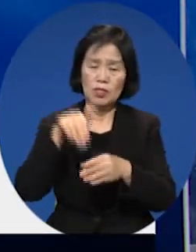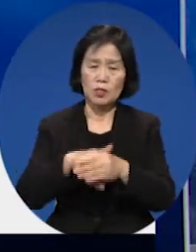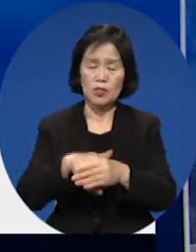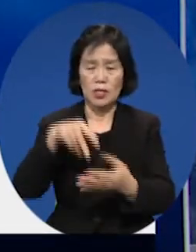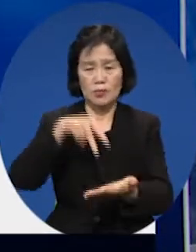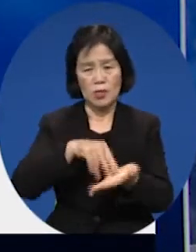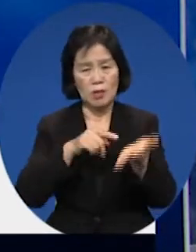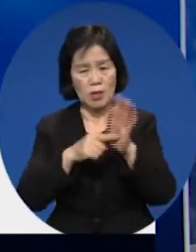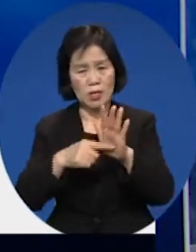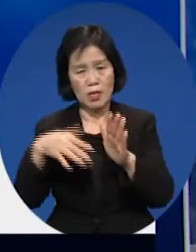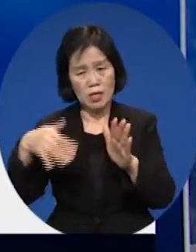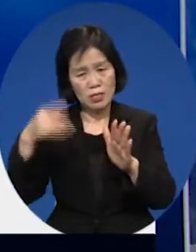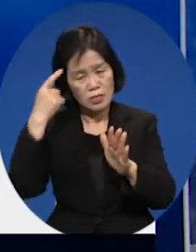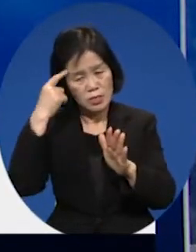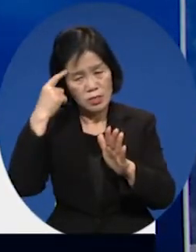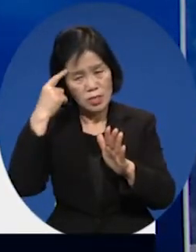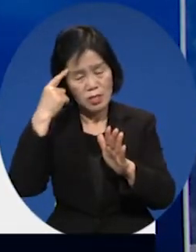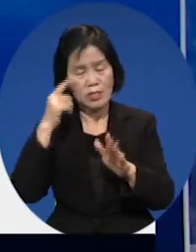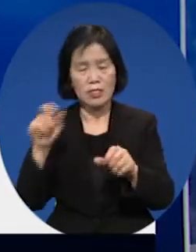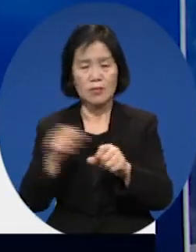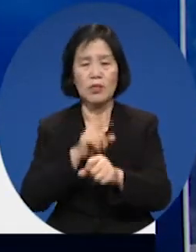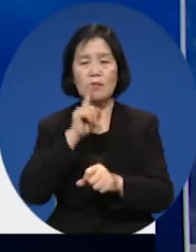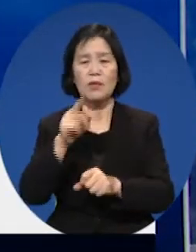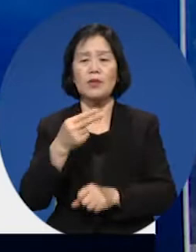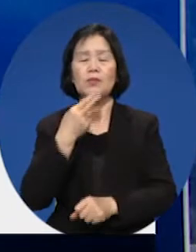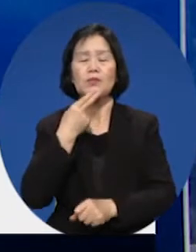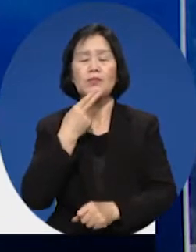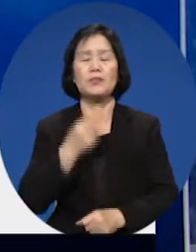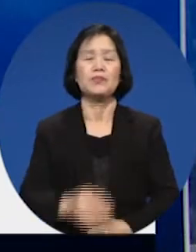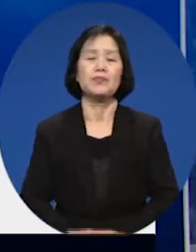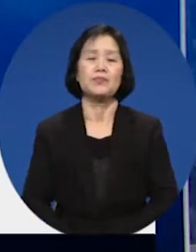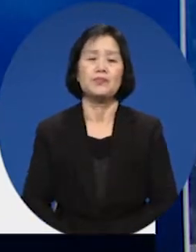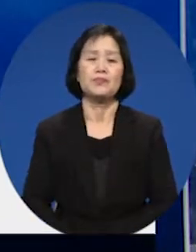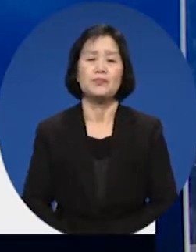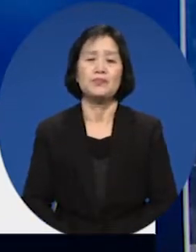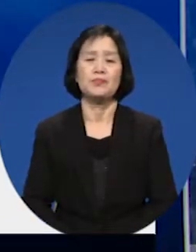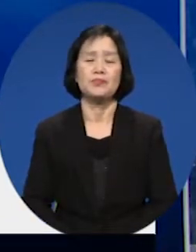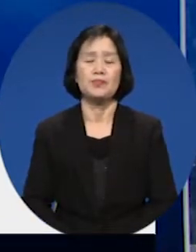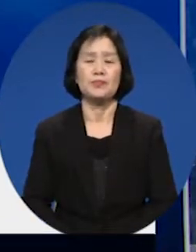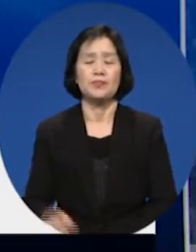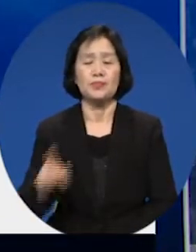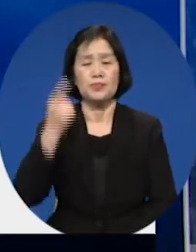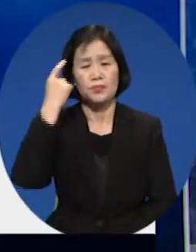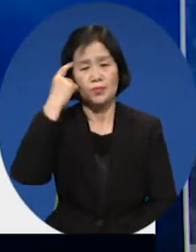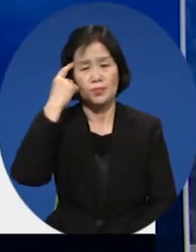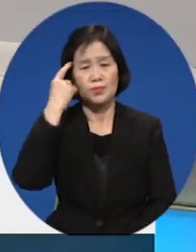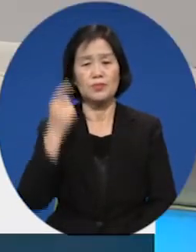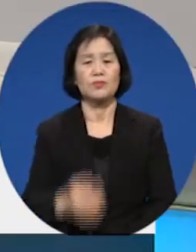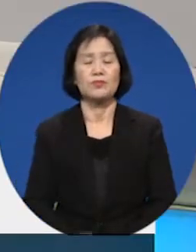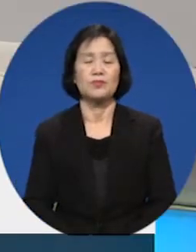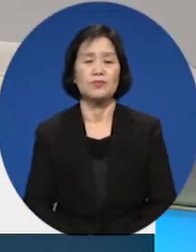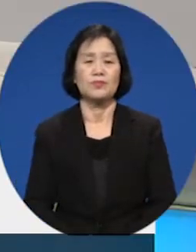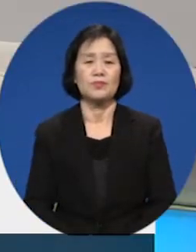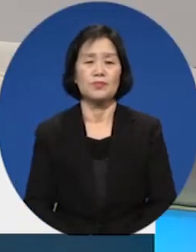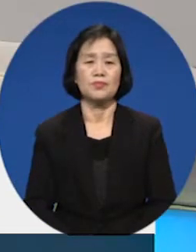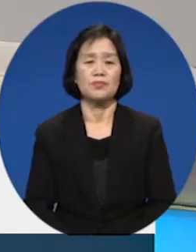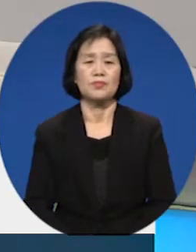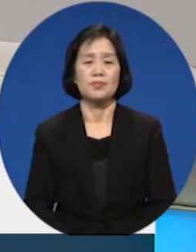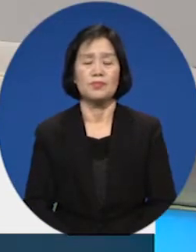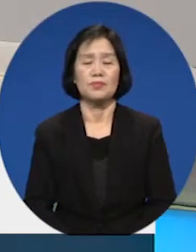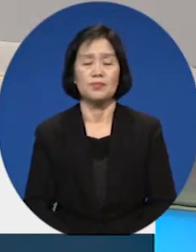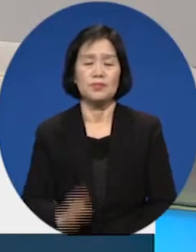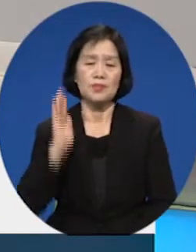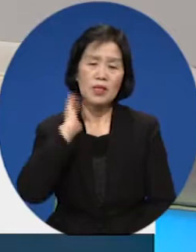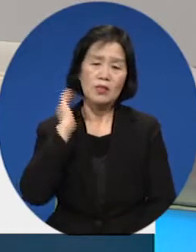전망을 했지만 별다른 말을 하지 않았다고 전해지고 있습니다 자 이 부분 어떻게 보시나요 뜻 뭐 말씀하셨던 것처럼